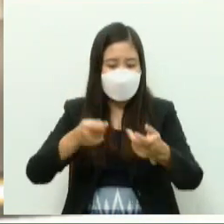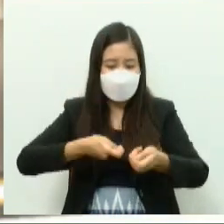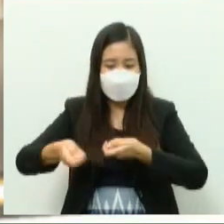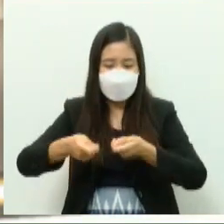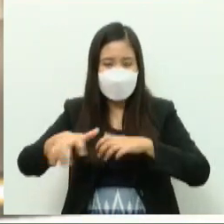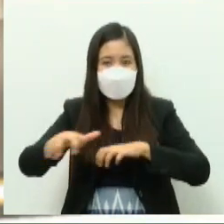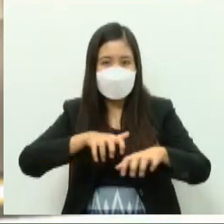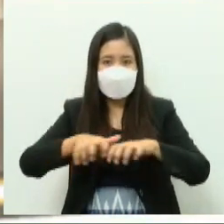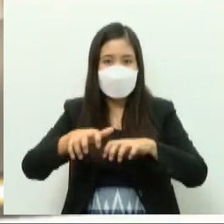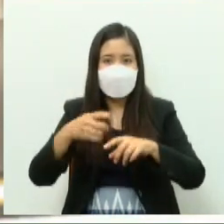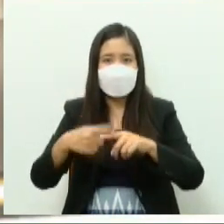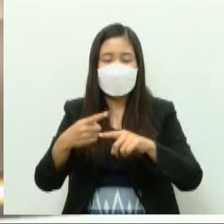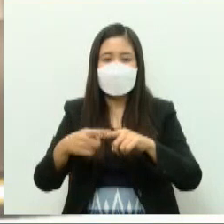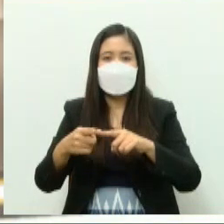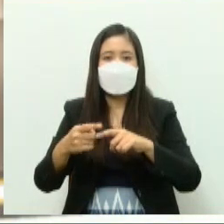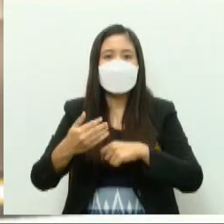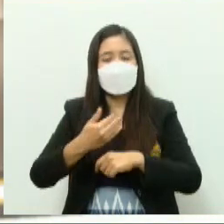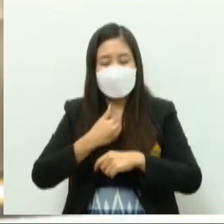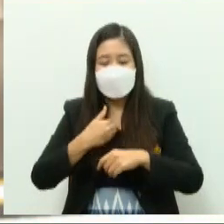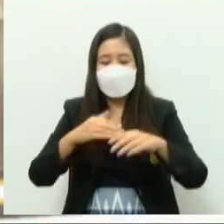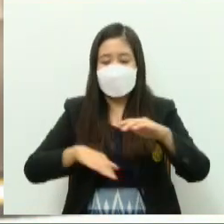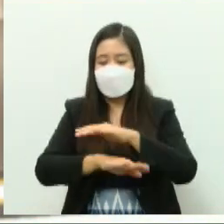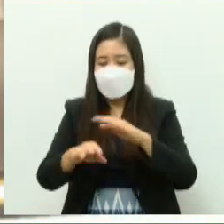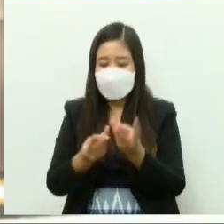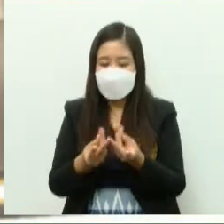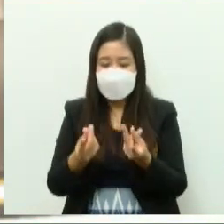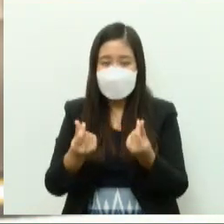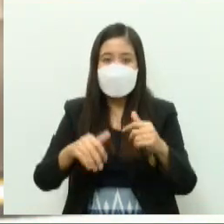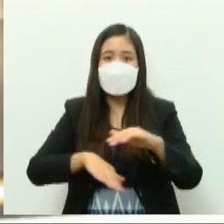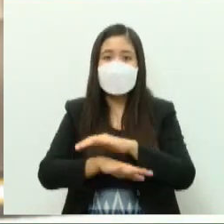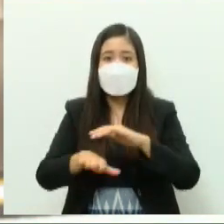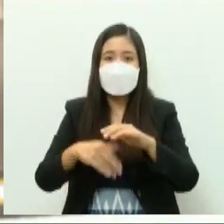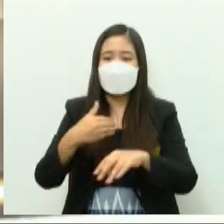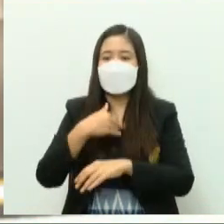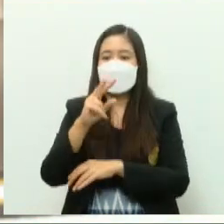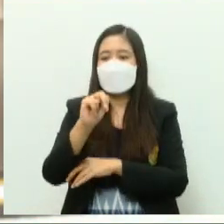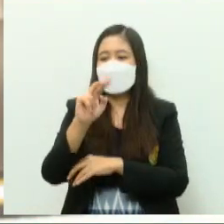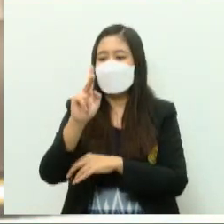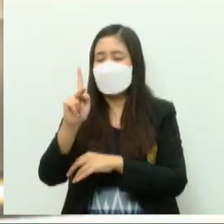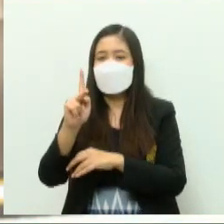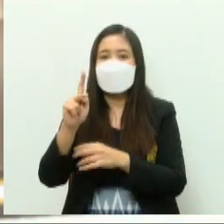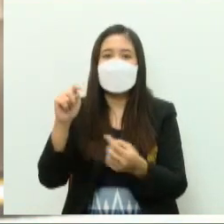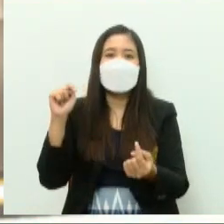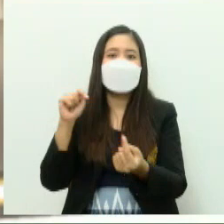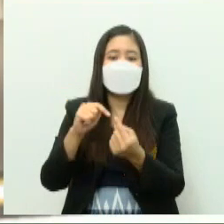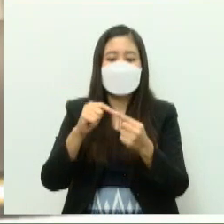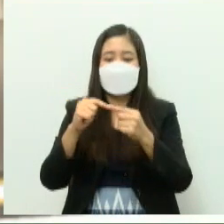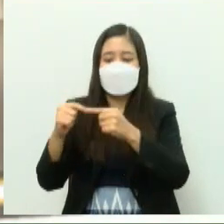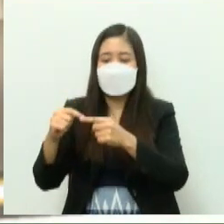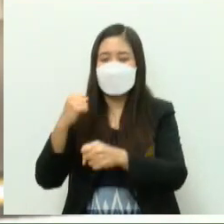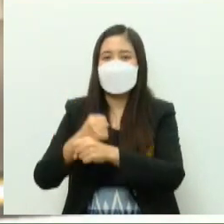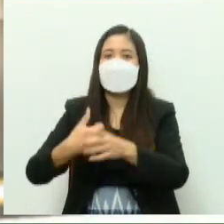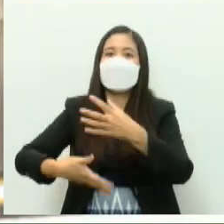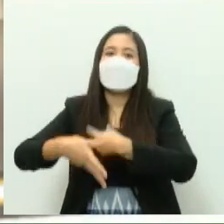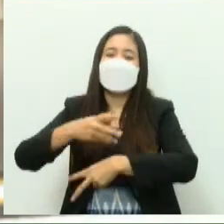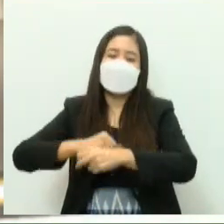ใดๆก็ตามเราจะยึดพื้นที่เป็นฐานแล้วค่อยนำนวัตกรรมที่แต่ละเขตพื้นที่การศึกษานำไปสู่การปฏิบัตินะครับ